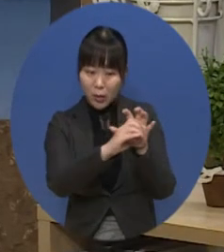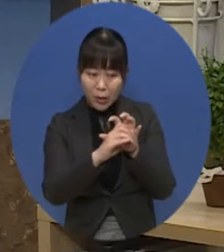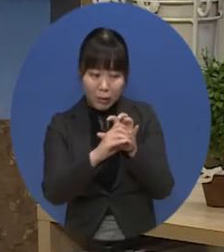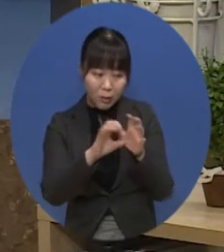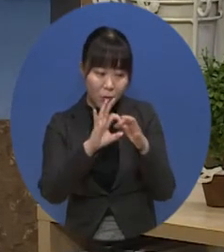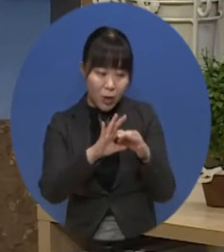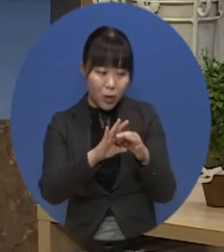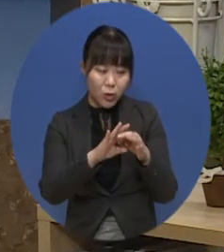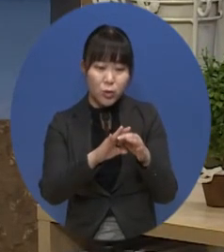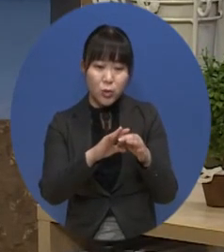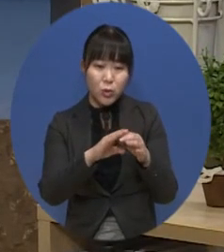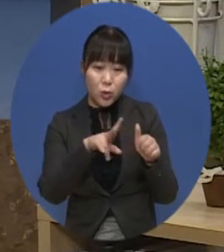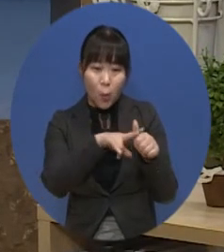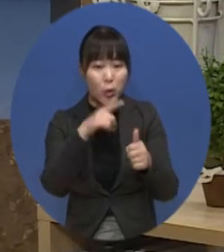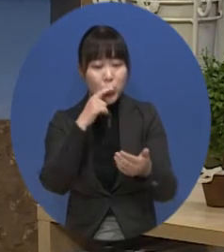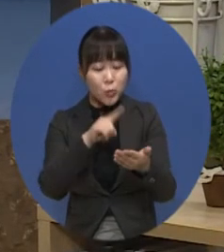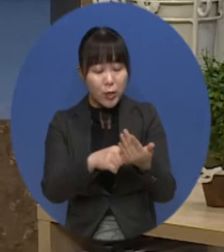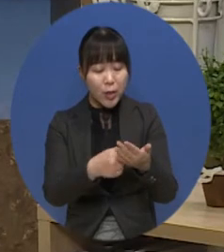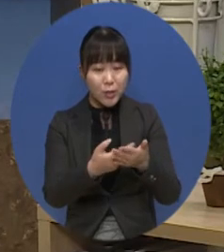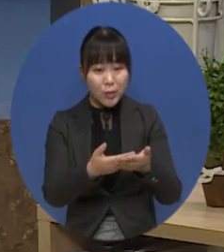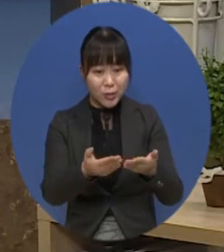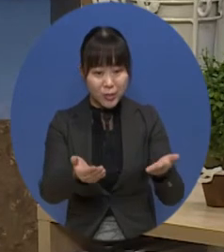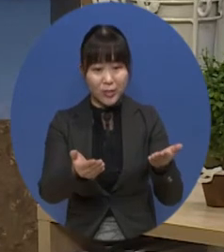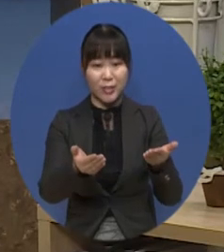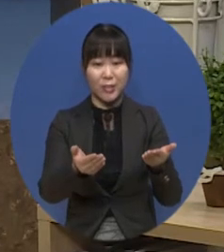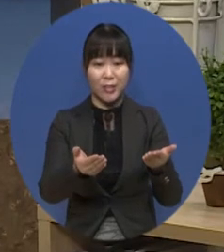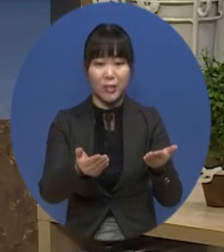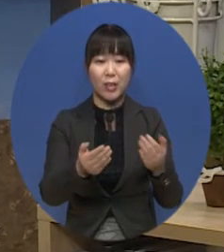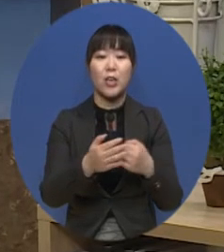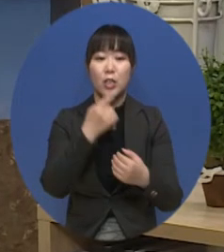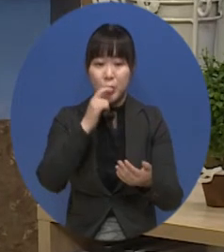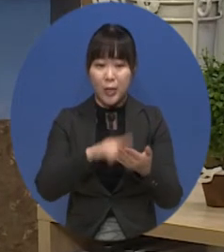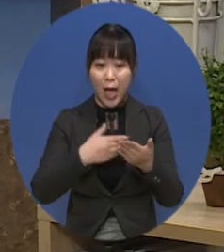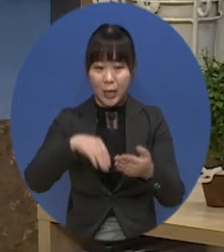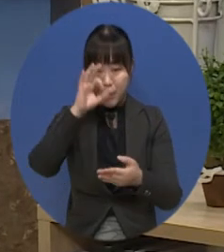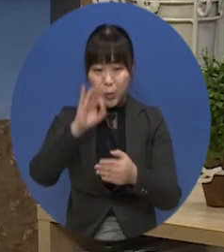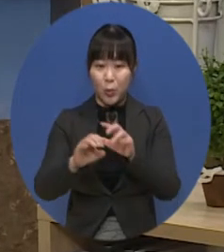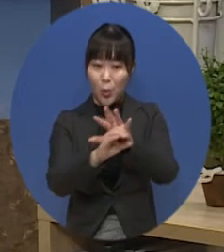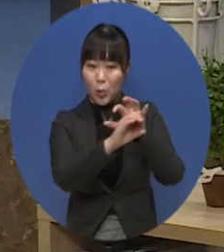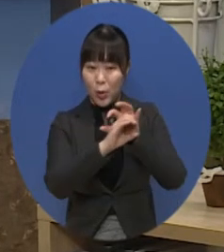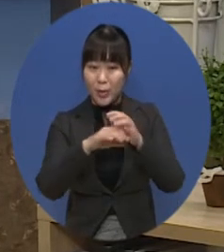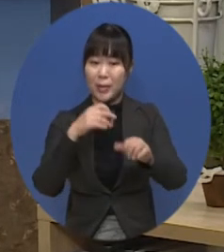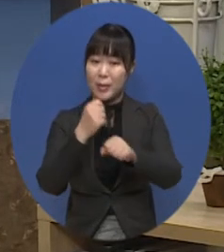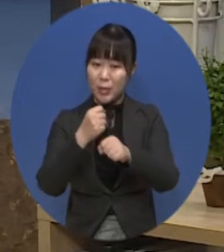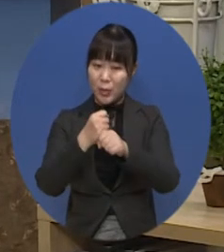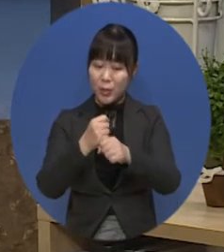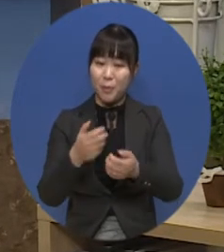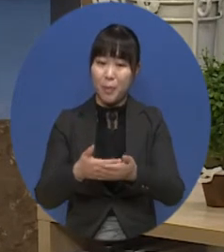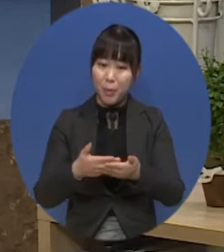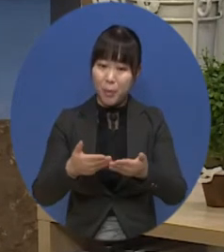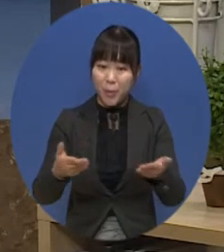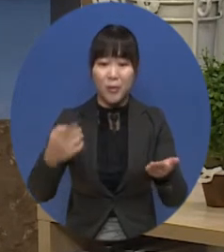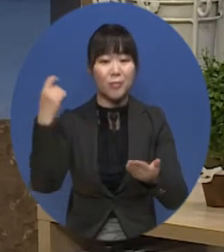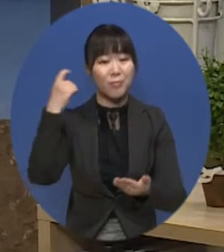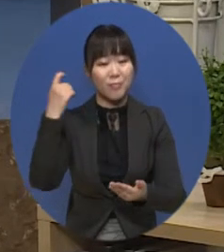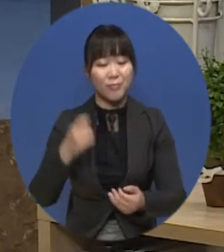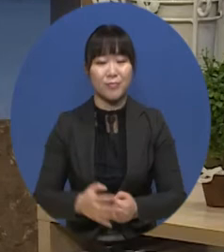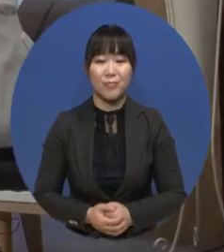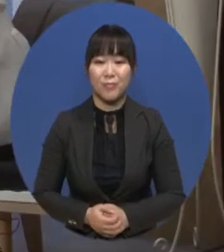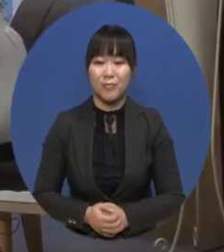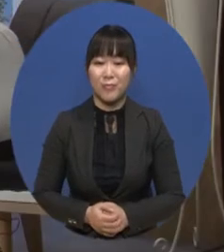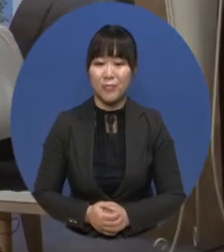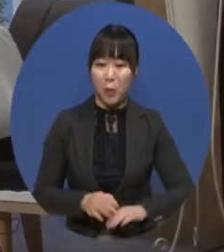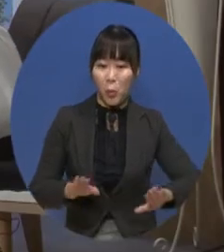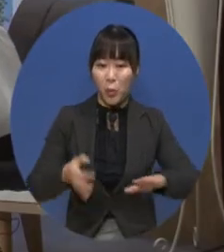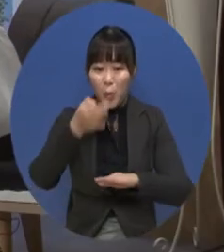코로나19에 대한 정보를 또 쉽게 제공해주는 쉽게 알아보는 코로나19를 제작해서 네. 배포를 하셨다고 제가 들었습니다.